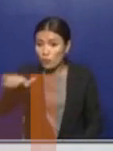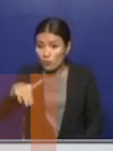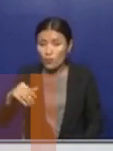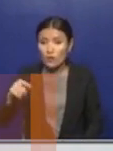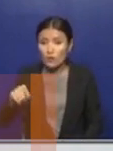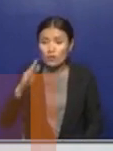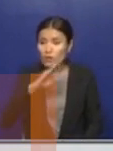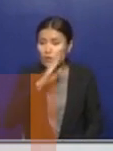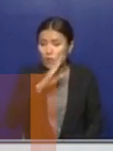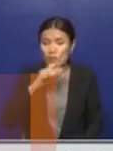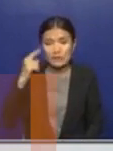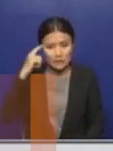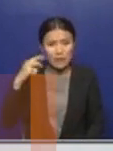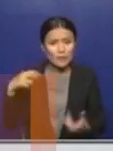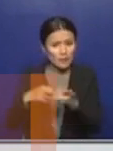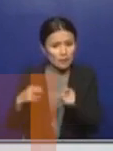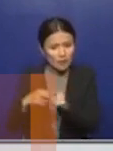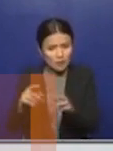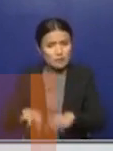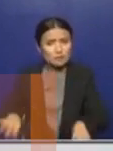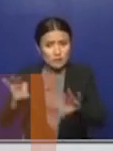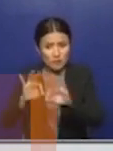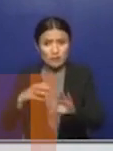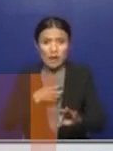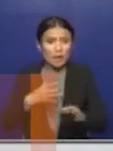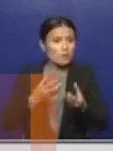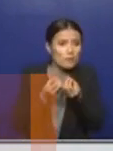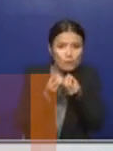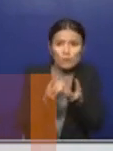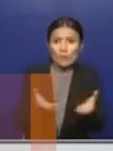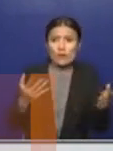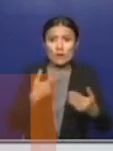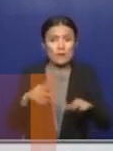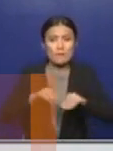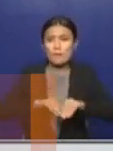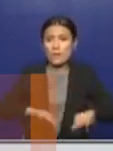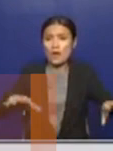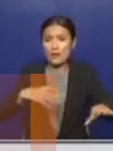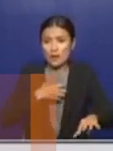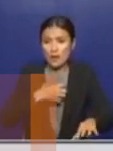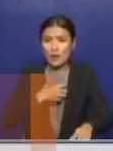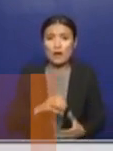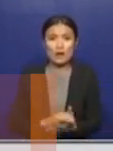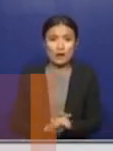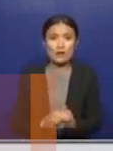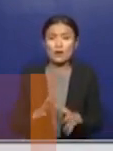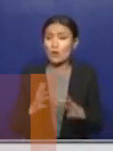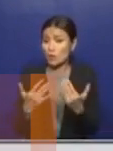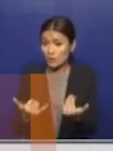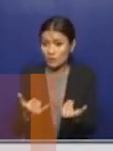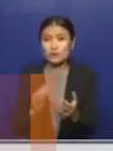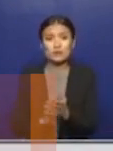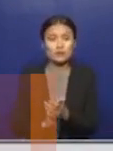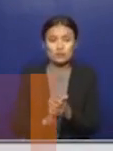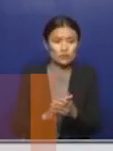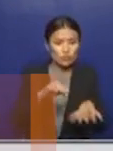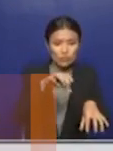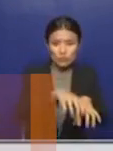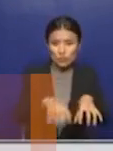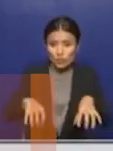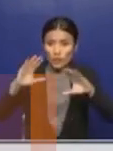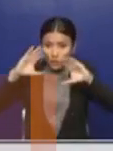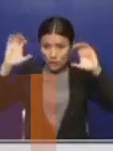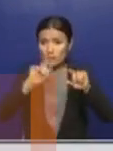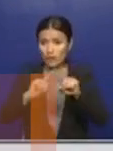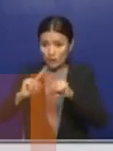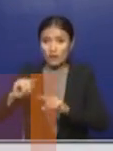นที่อยากจะสะท้อนออกไปมีการถ่ายทอดสดหน่วยราชการต่างๆก็คงจะรับฟังรับรู้รับทราบผมให้เวลายาว